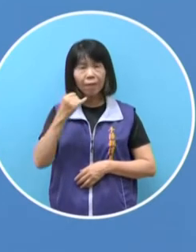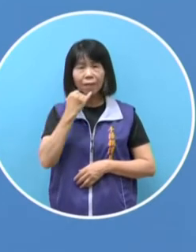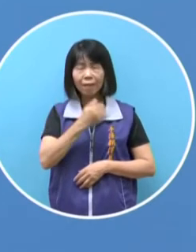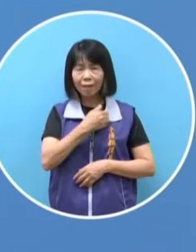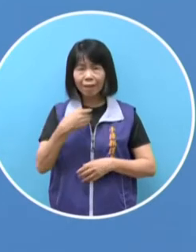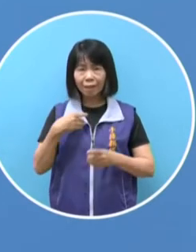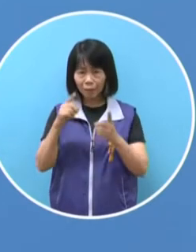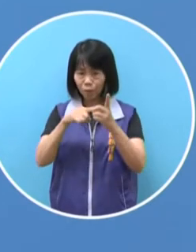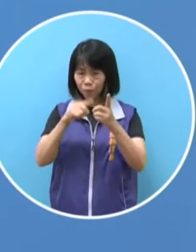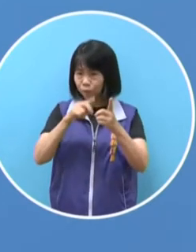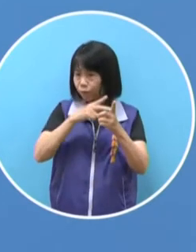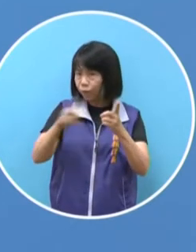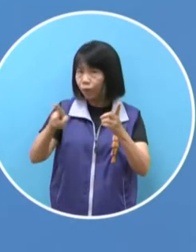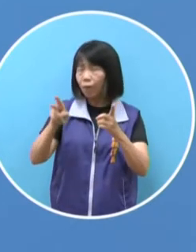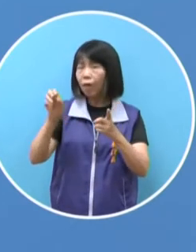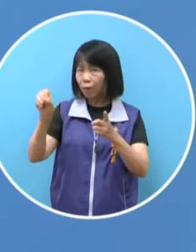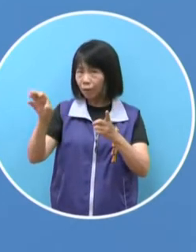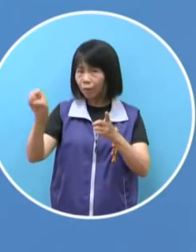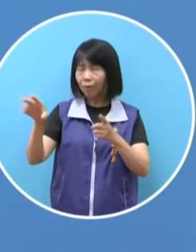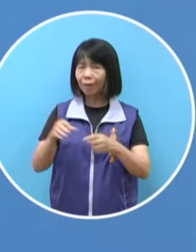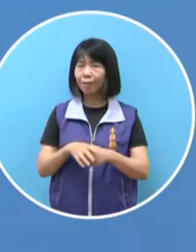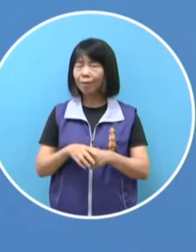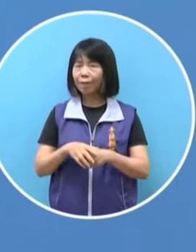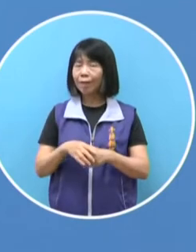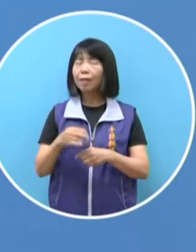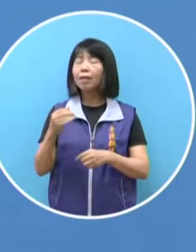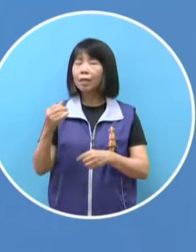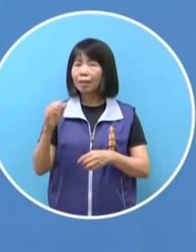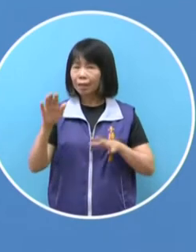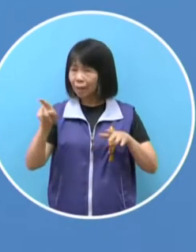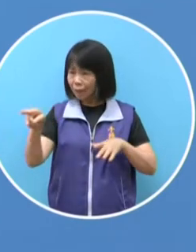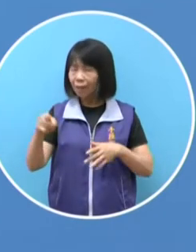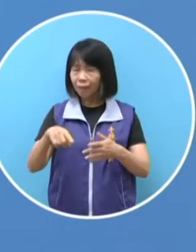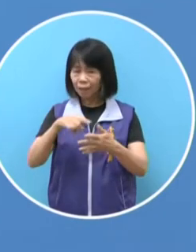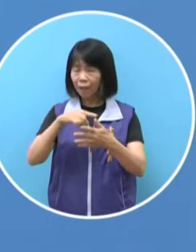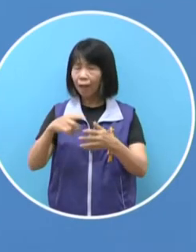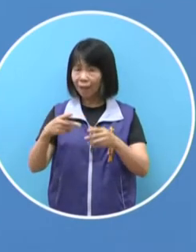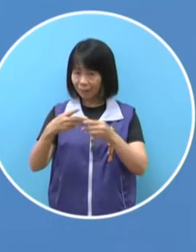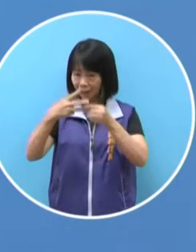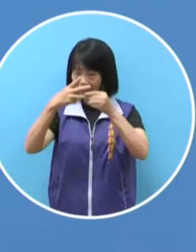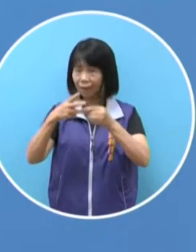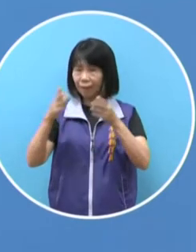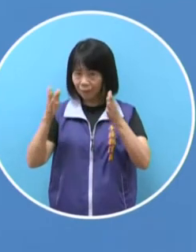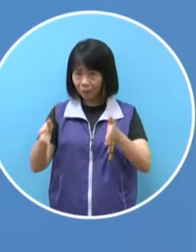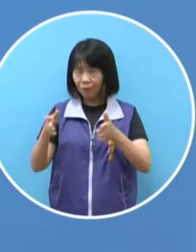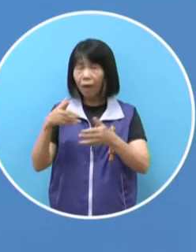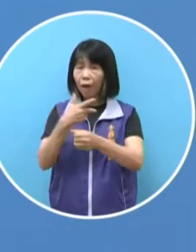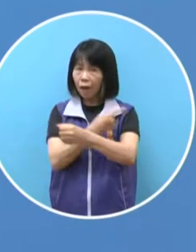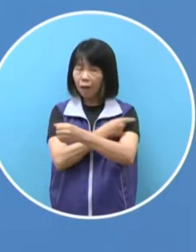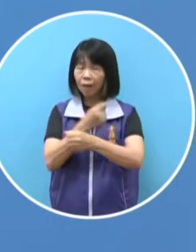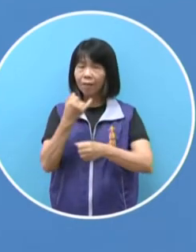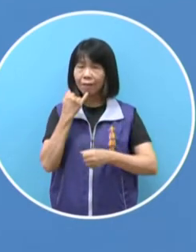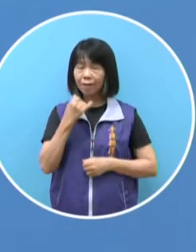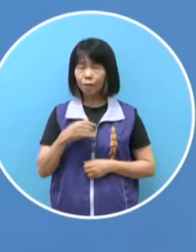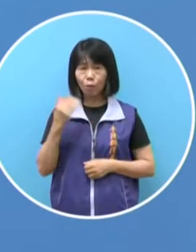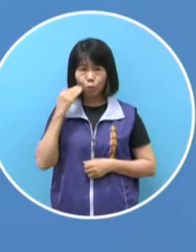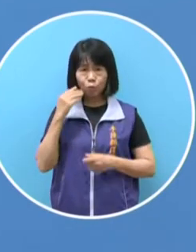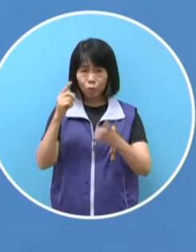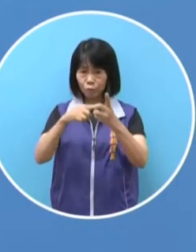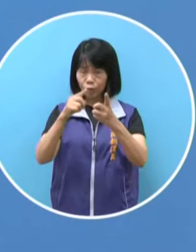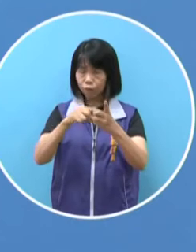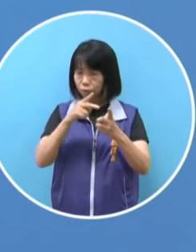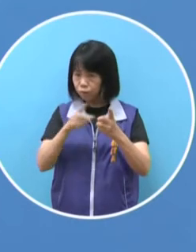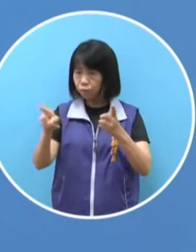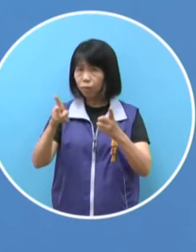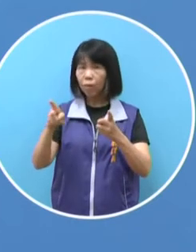收到简讯，告诉你说你是第三期的施打对象。所以如果当你收到